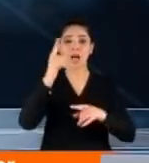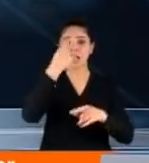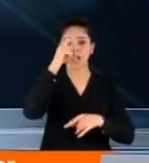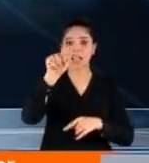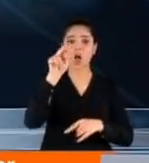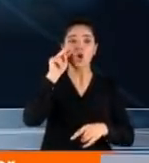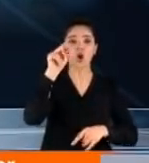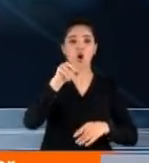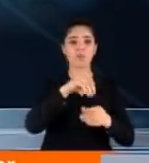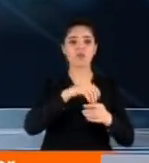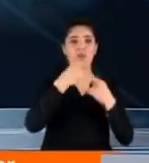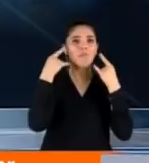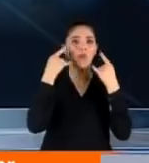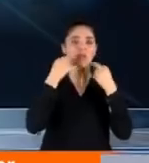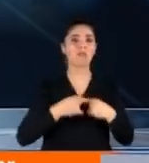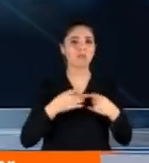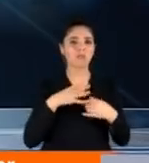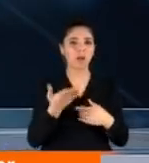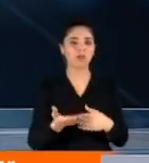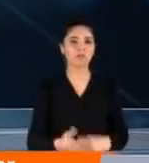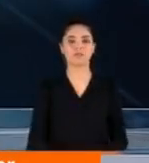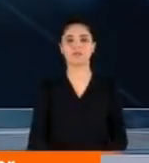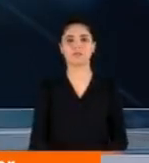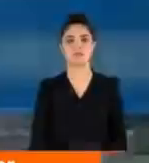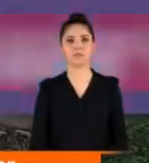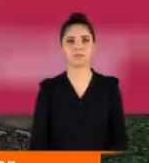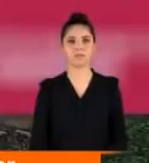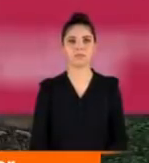onu görebilmek için maskelerini açıyor.